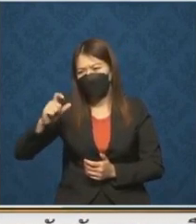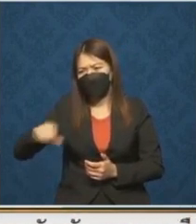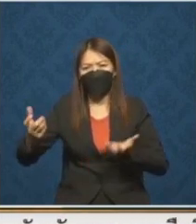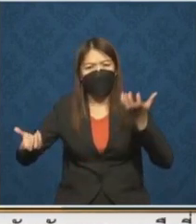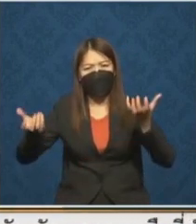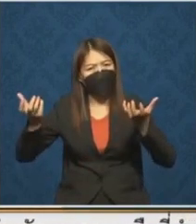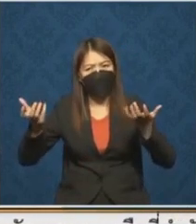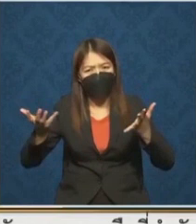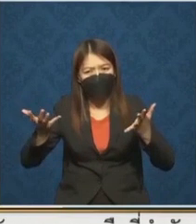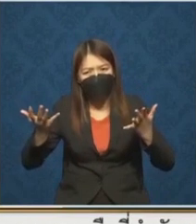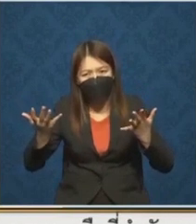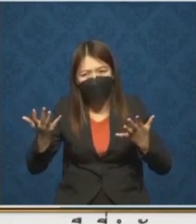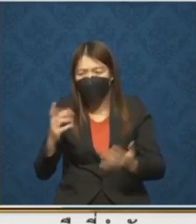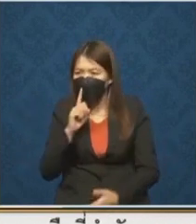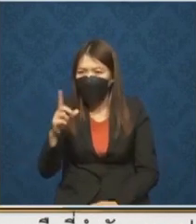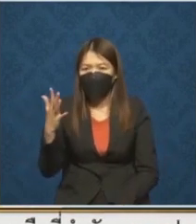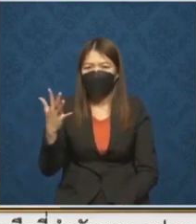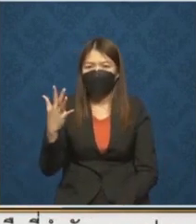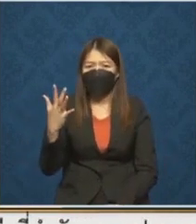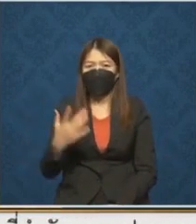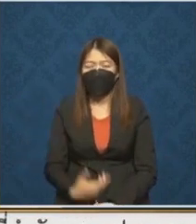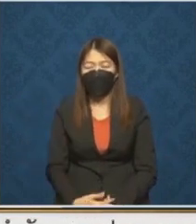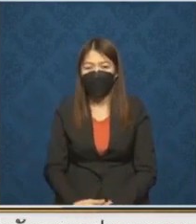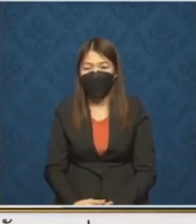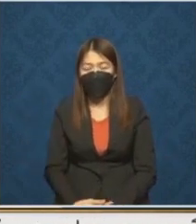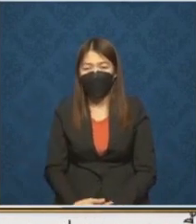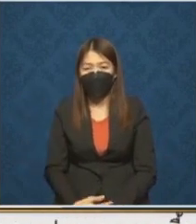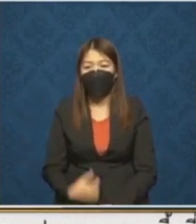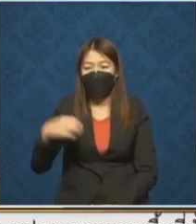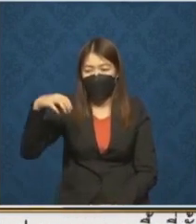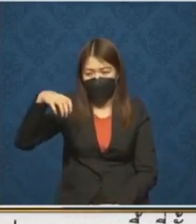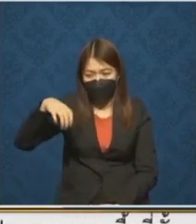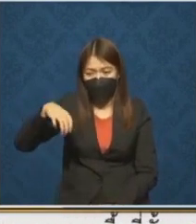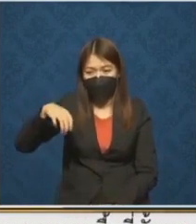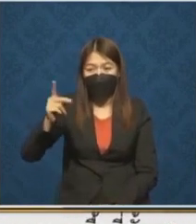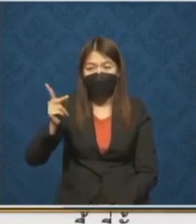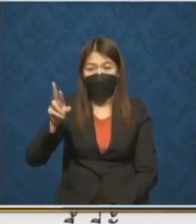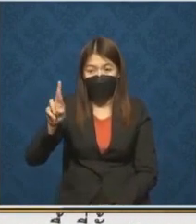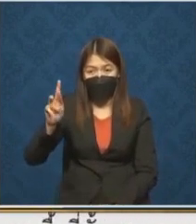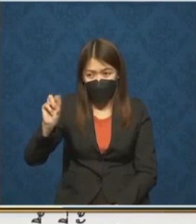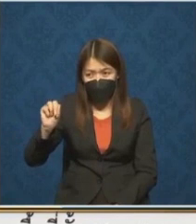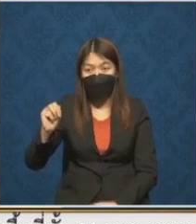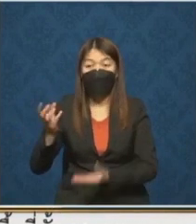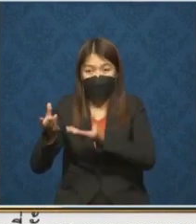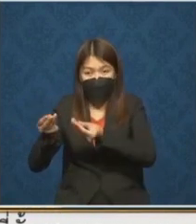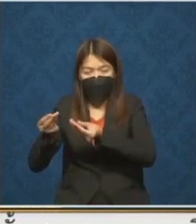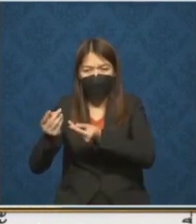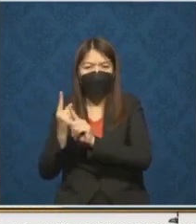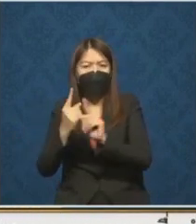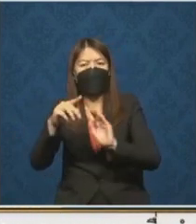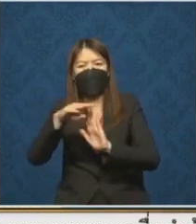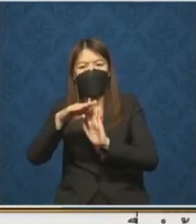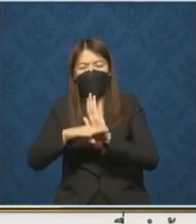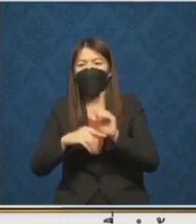ทำไมไม่เอาเรื่องทั้หมดตสนใจแล้วว่าเมื่อกลมที่ดินไม่ยอมทำตามกฎหมายซึง